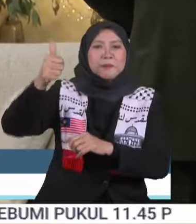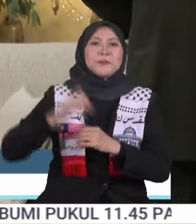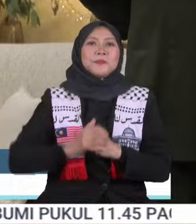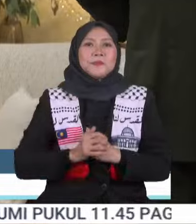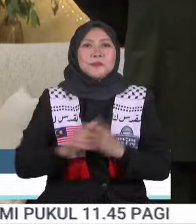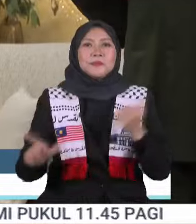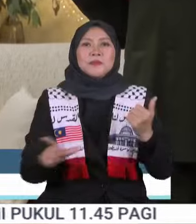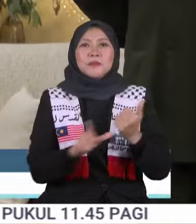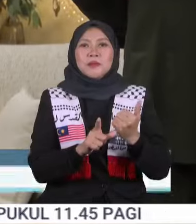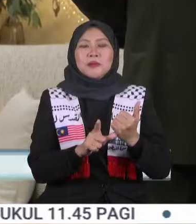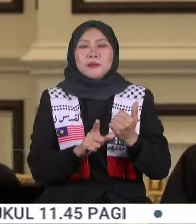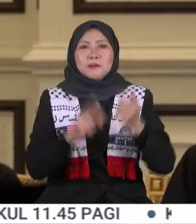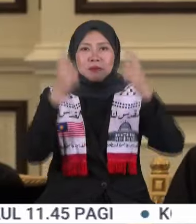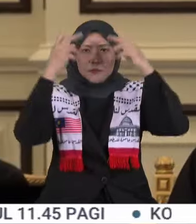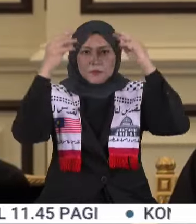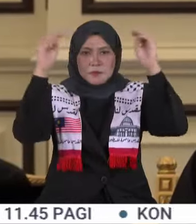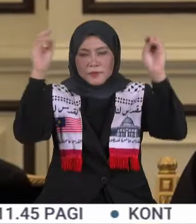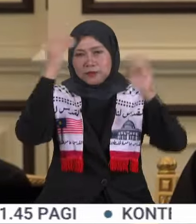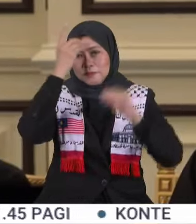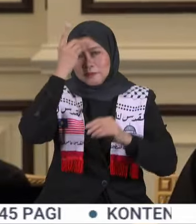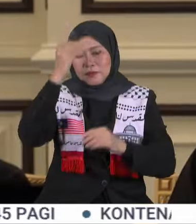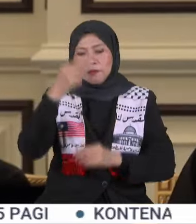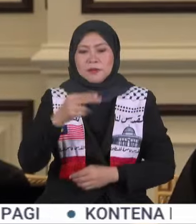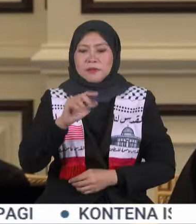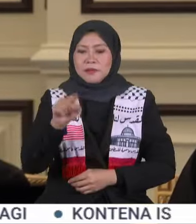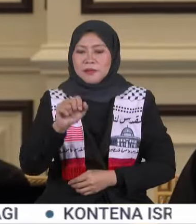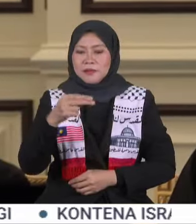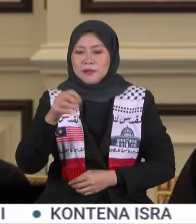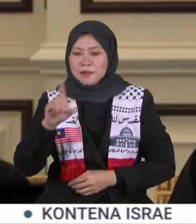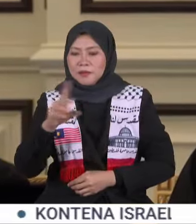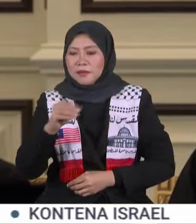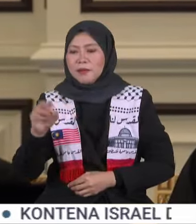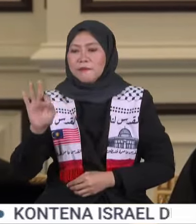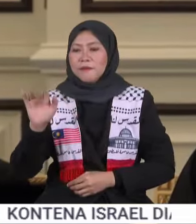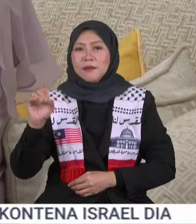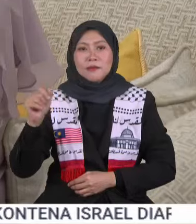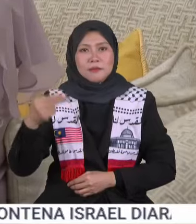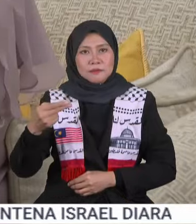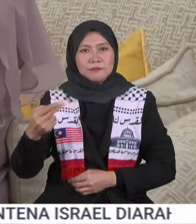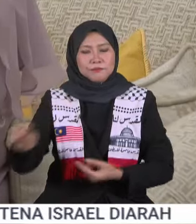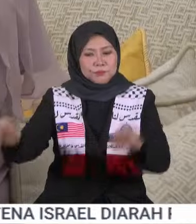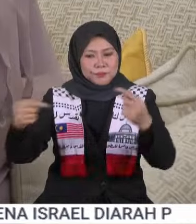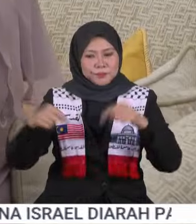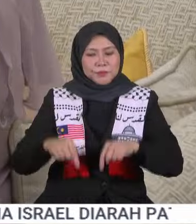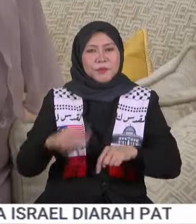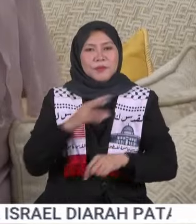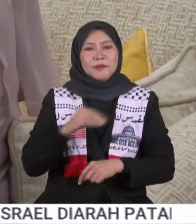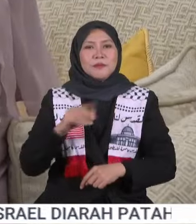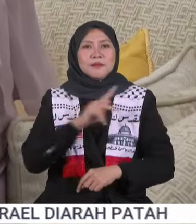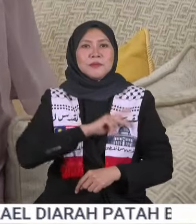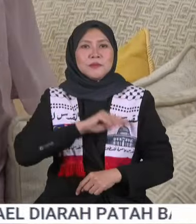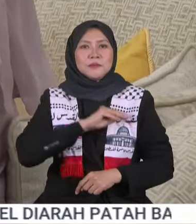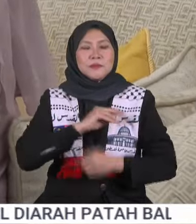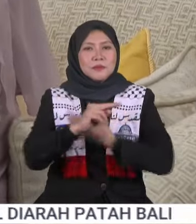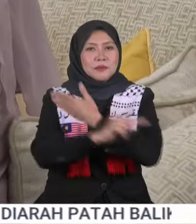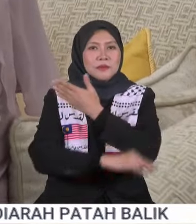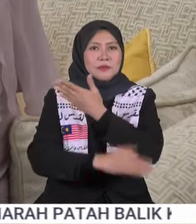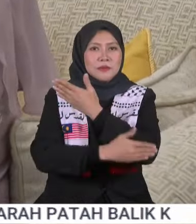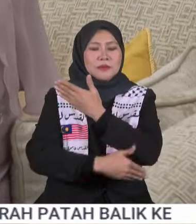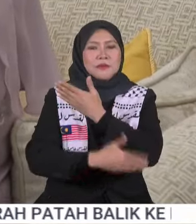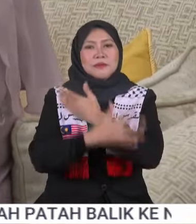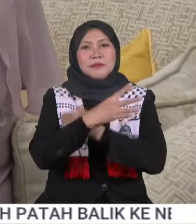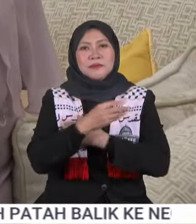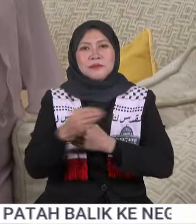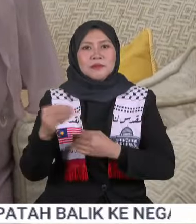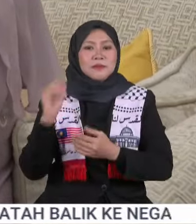hadir Timbalan Perdana Menteri Datuk Seri Dr. Rahmat Said Hamidi dan Datuk Seri Fadilah Yusof, Ketua Hakim Negara Tun Tengku Maimun Tuan Mat